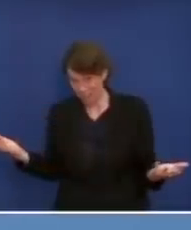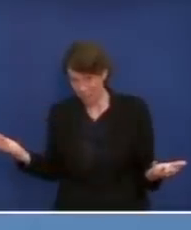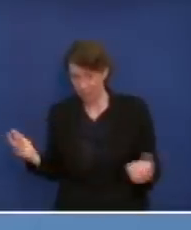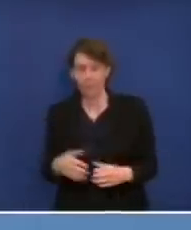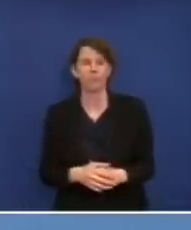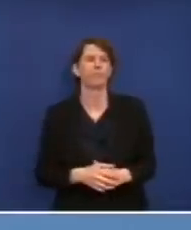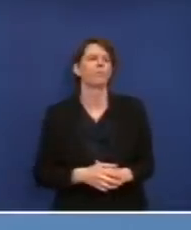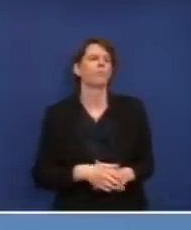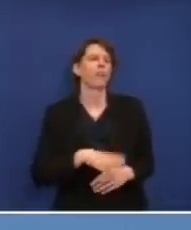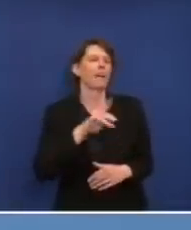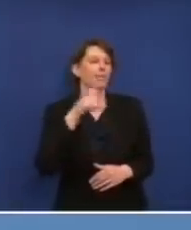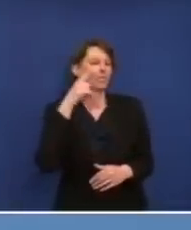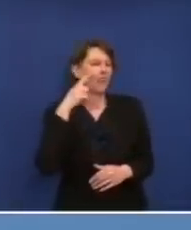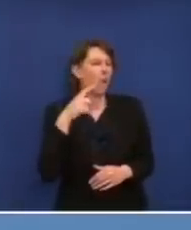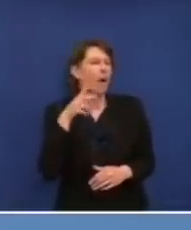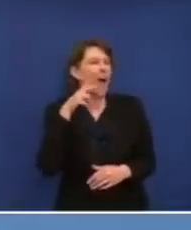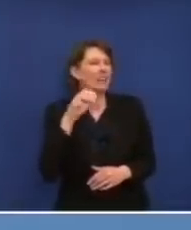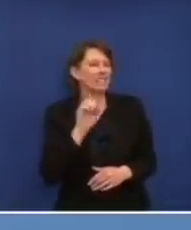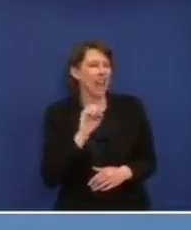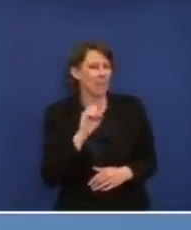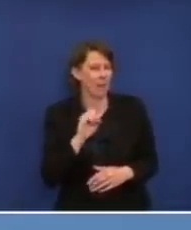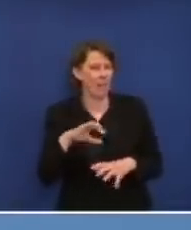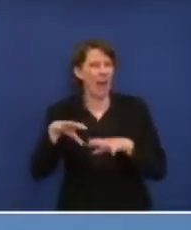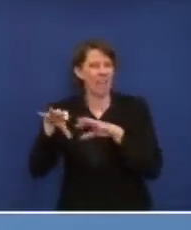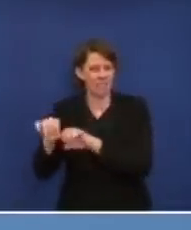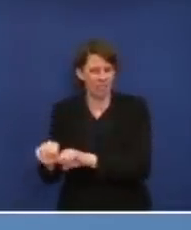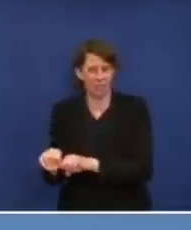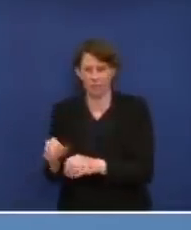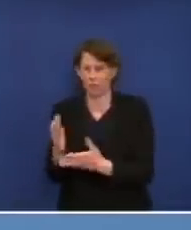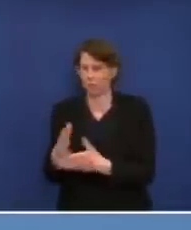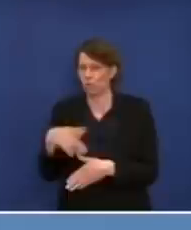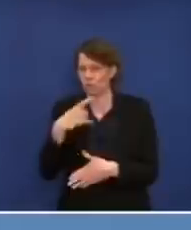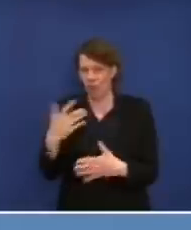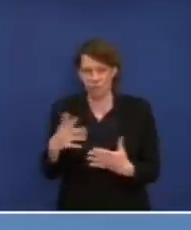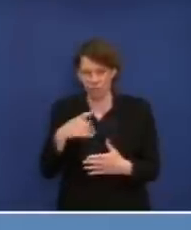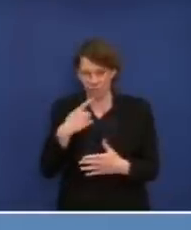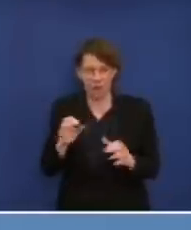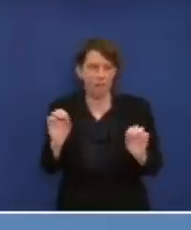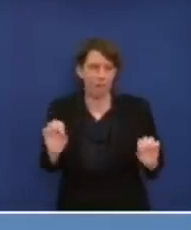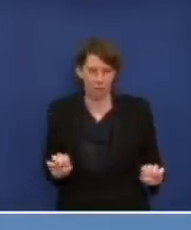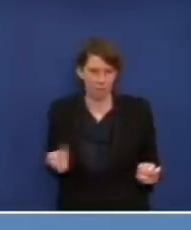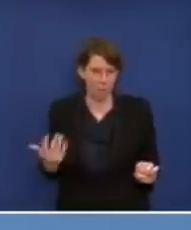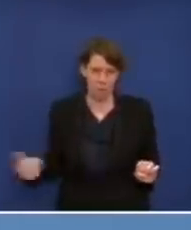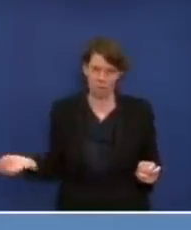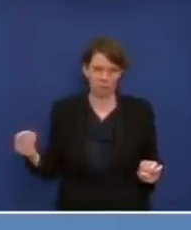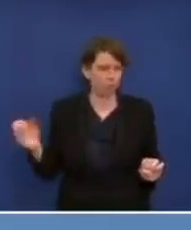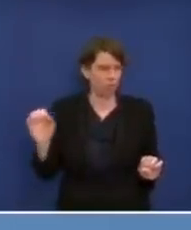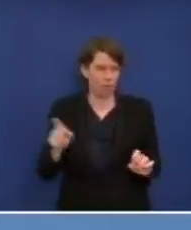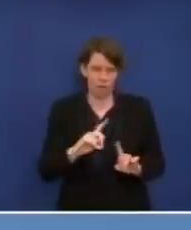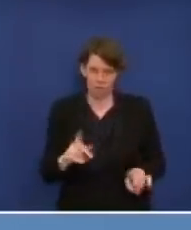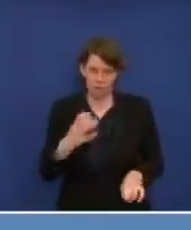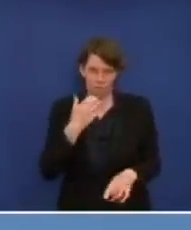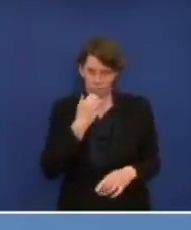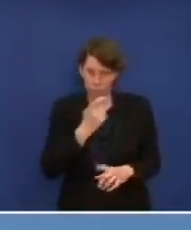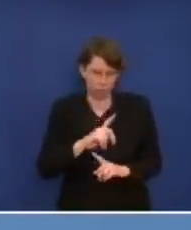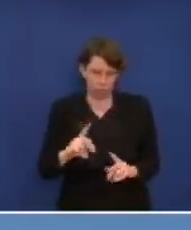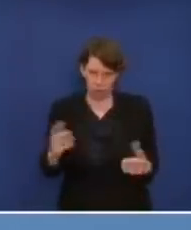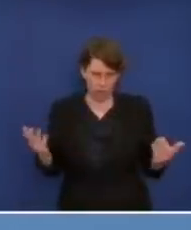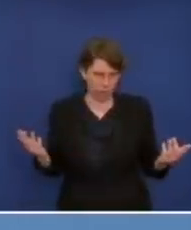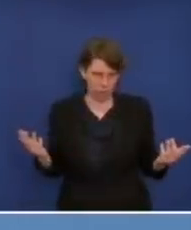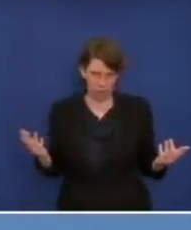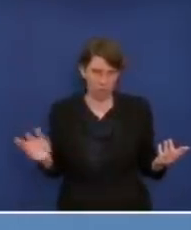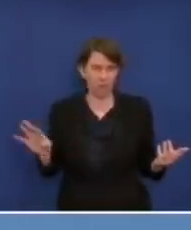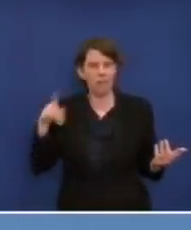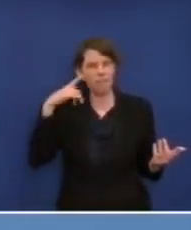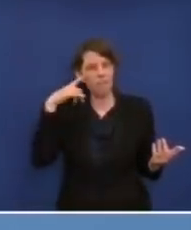Also ich glaube, Herr Seibert hat zu diesen Angriffen das gesagt, was es dazu zu sagen gibt. Ich glaube, man